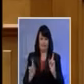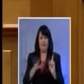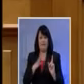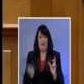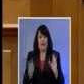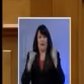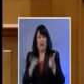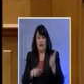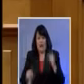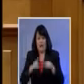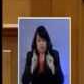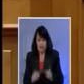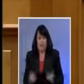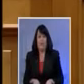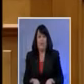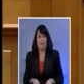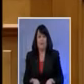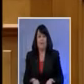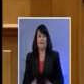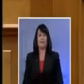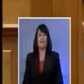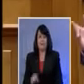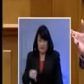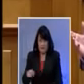Η δυνατότητα λοιπόν να πείσετε ότι διαθέτετε